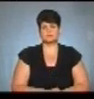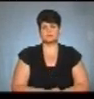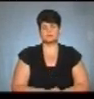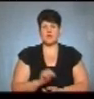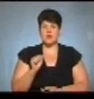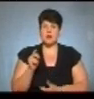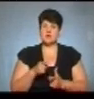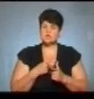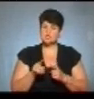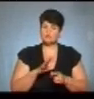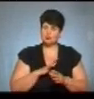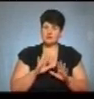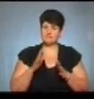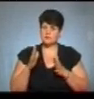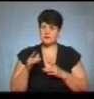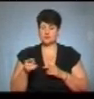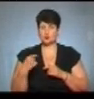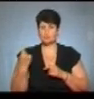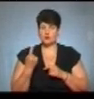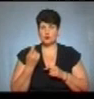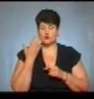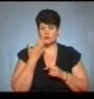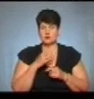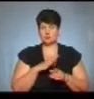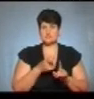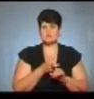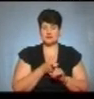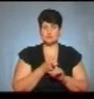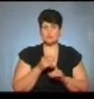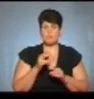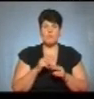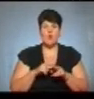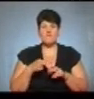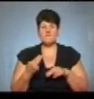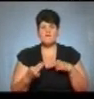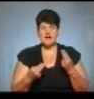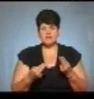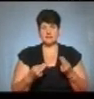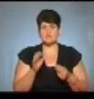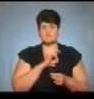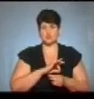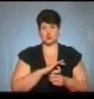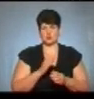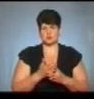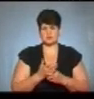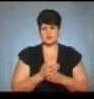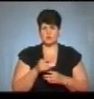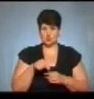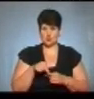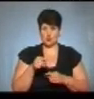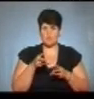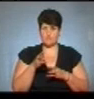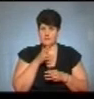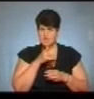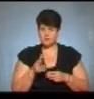чи були такі випадки в Тернопільській області, що стосувалося загалом повернення використаної субсидії цього опалювального